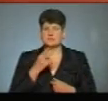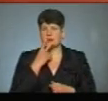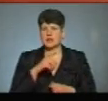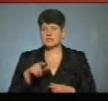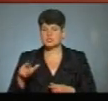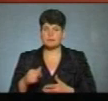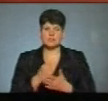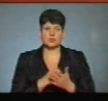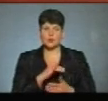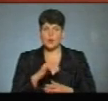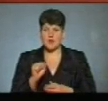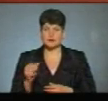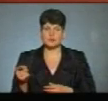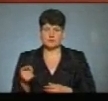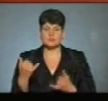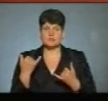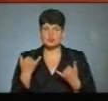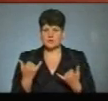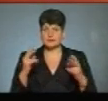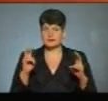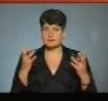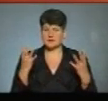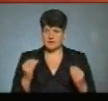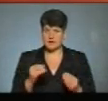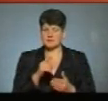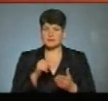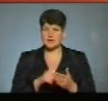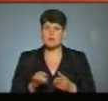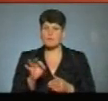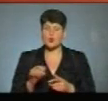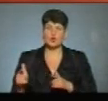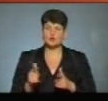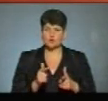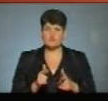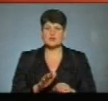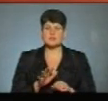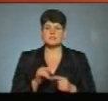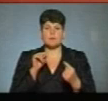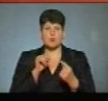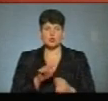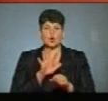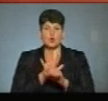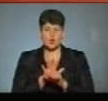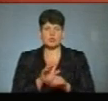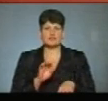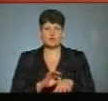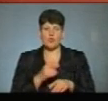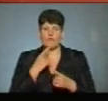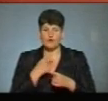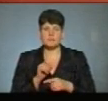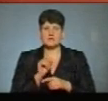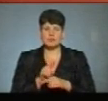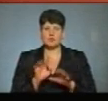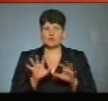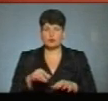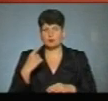вітання усім глядачам телеканалу ЮА Тернопіль. В ефірі програма «Тема дня». І сьогодні про готовність до протидії коронавірусу в області говоримо з